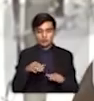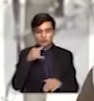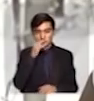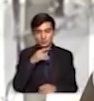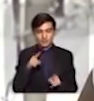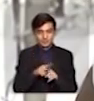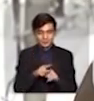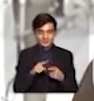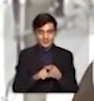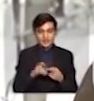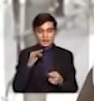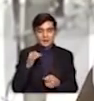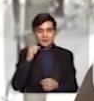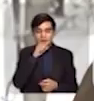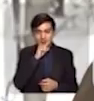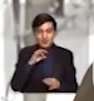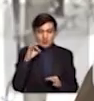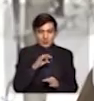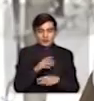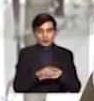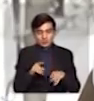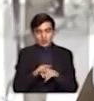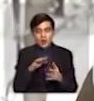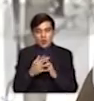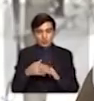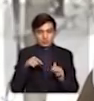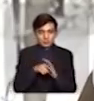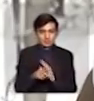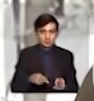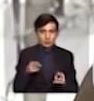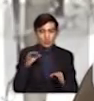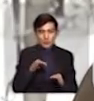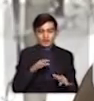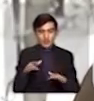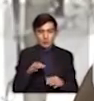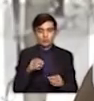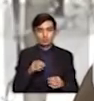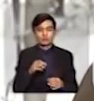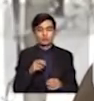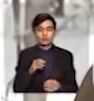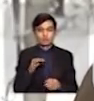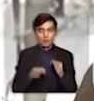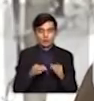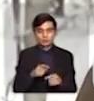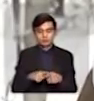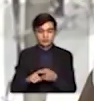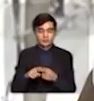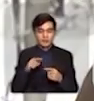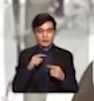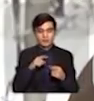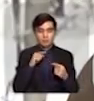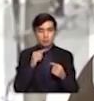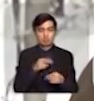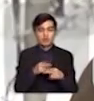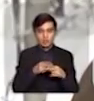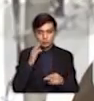Ақсақалдар кеңесі қазір ауылдарда кешірім сұрау арқылы талай қылмыстық істің сотқа жетуіне кедергі келтіреді. Бұл дегеніміз құқықтық сананың